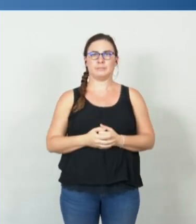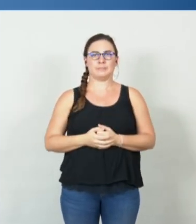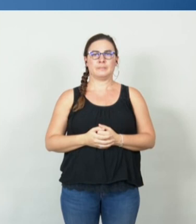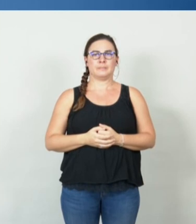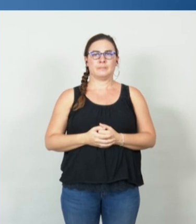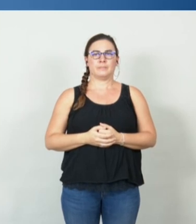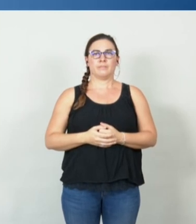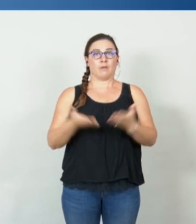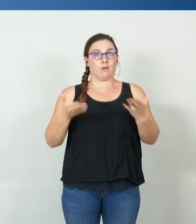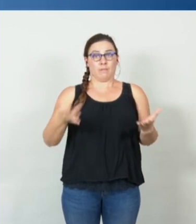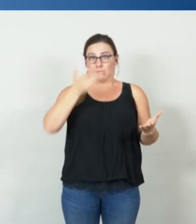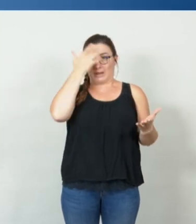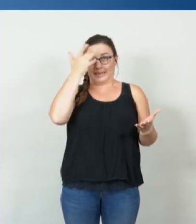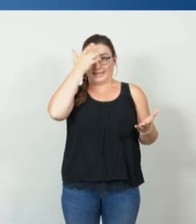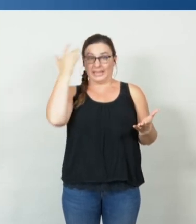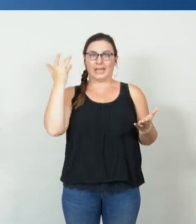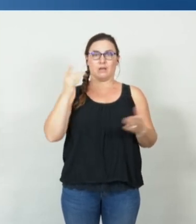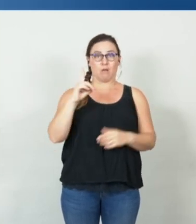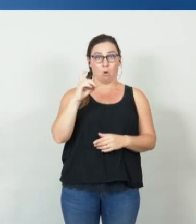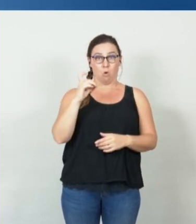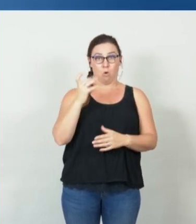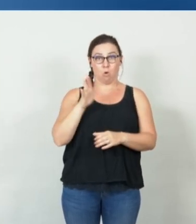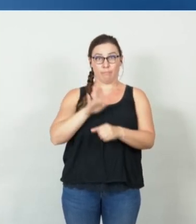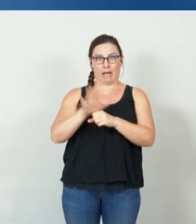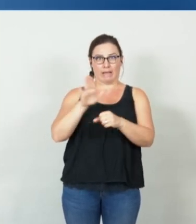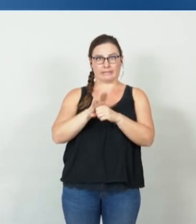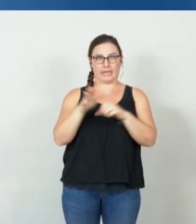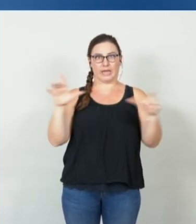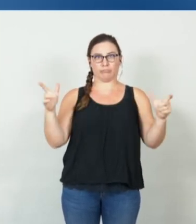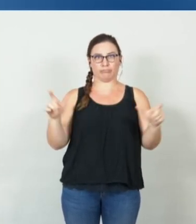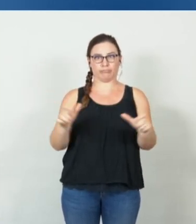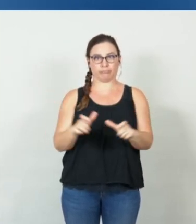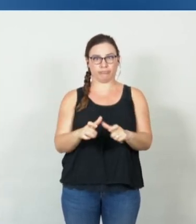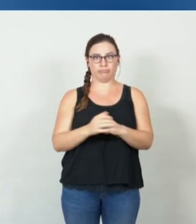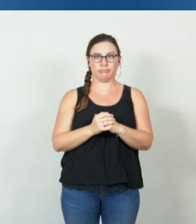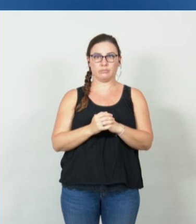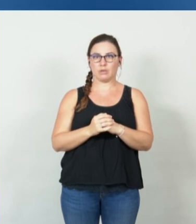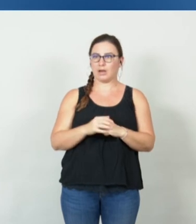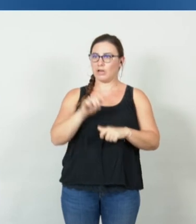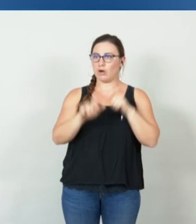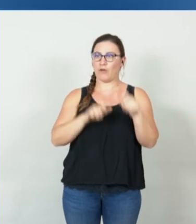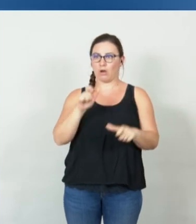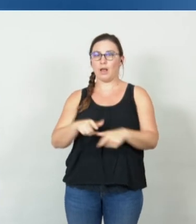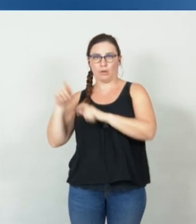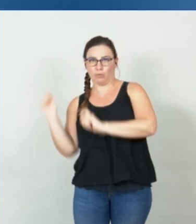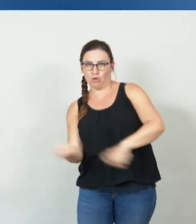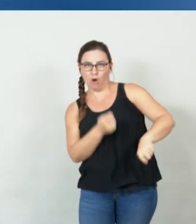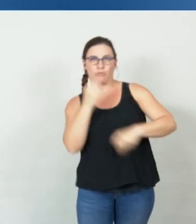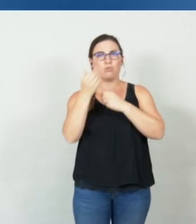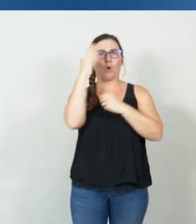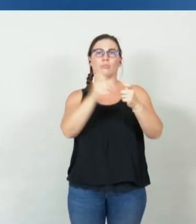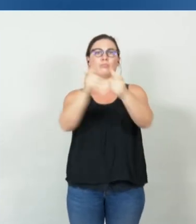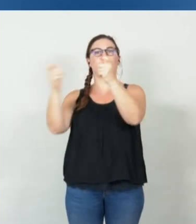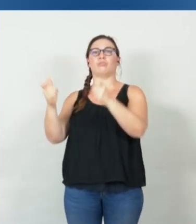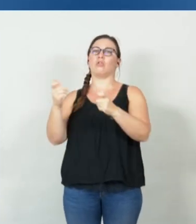nous sommes en été l'eau vient à manquer et si les golfeurs et les activités industrielles ne sont pas incitées à la